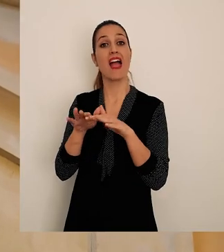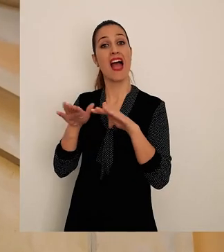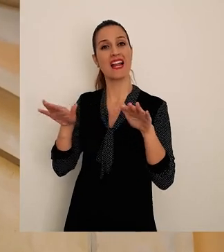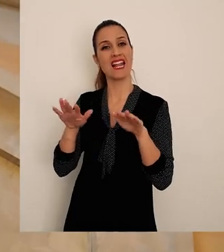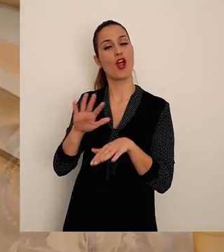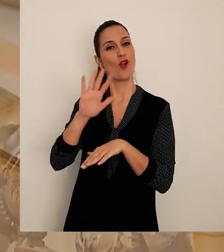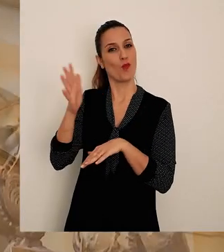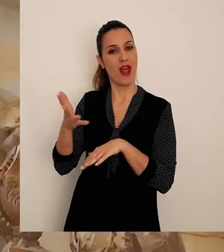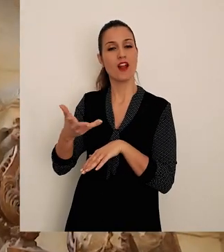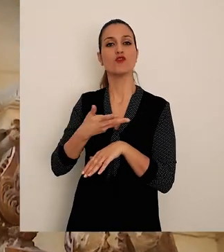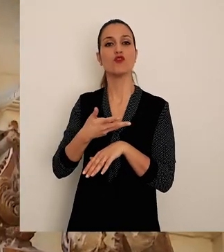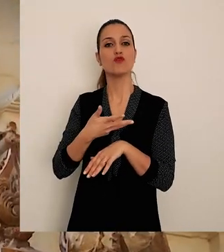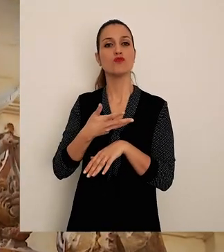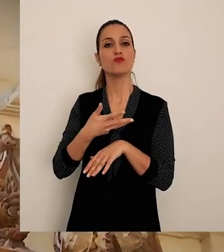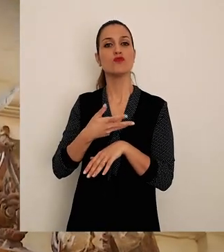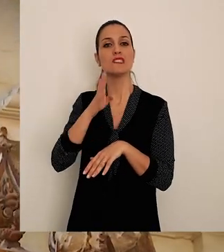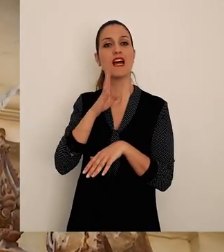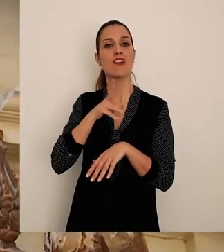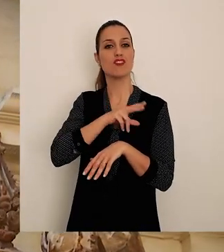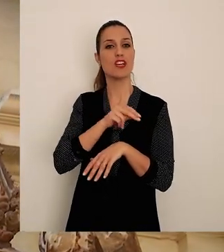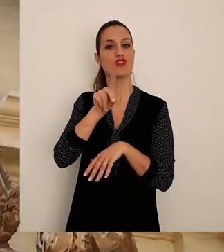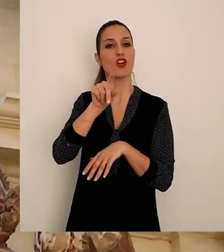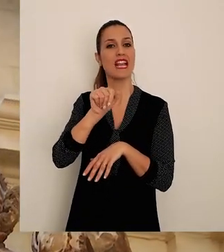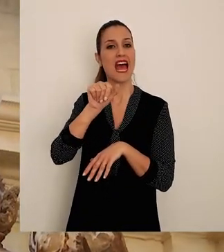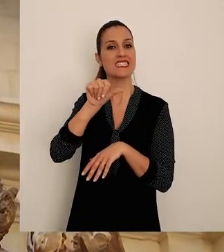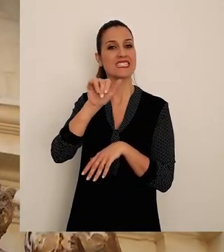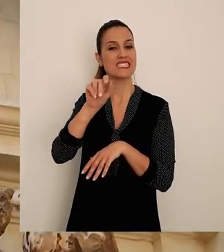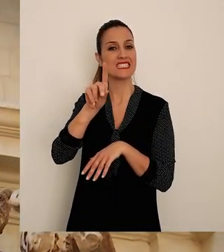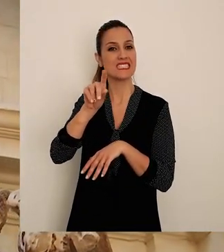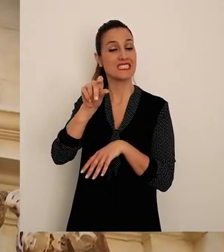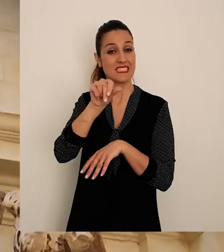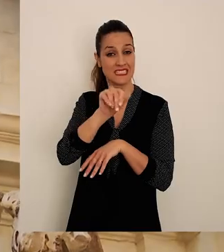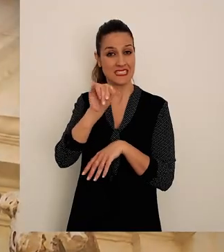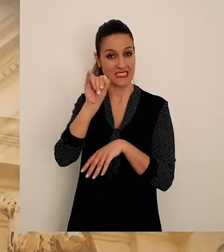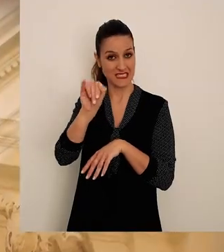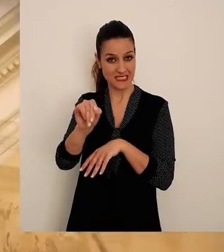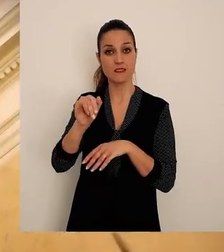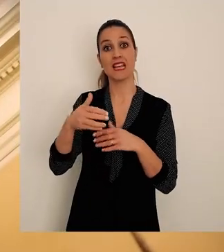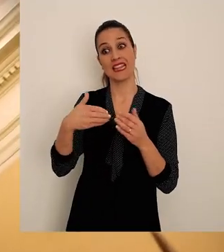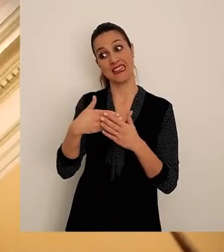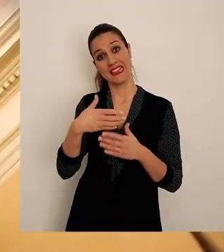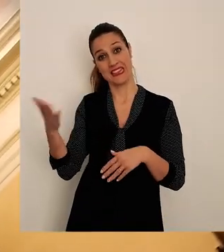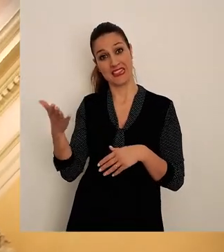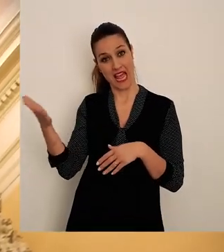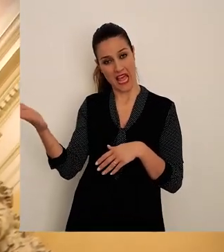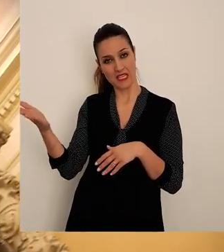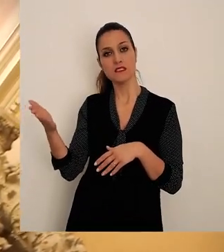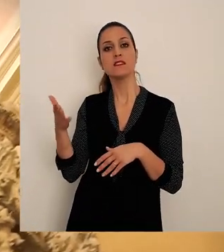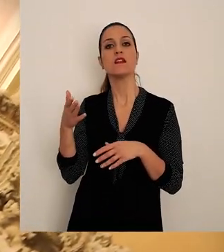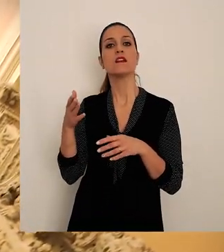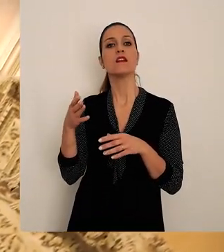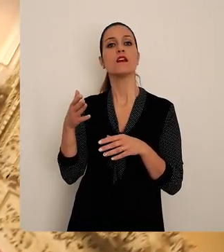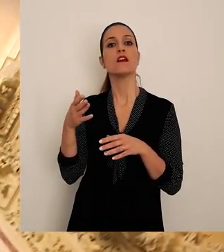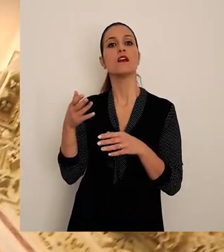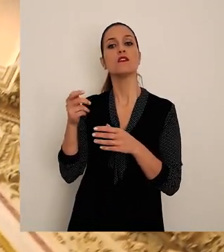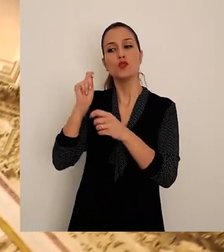Tra gli altari rimasti ancora in sede vi è quello dedicato a San Francesco d'Assisi, situato nel braccio destro del transetto e attribuibile